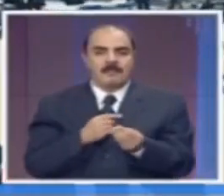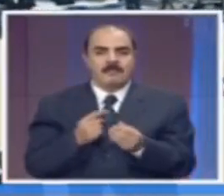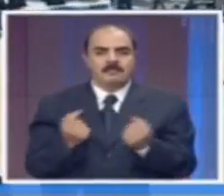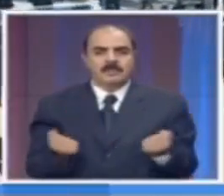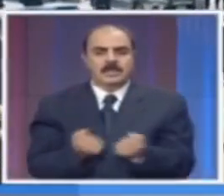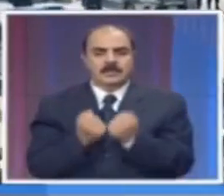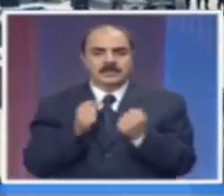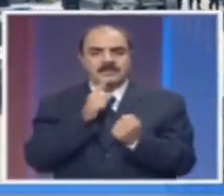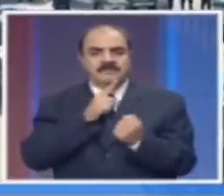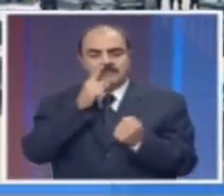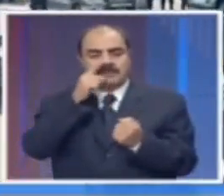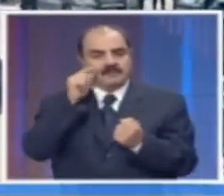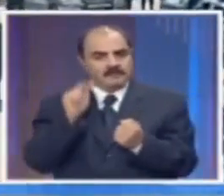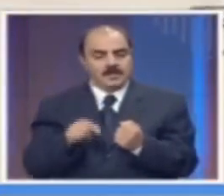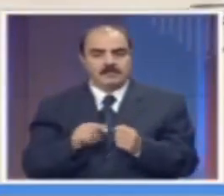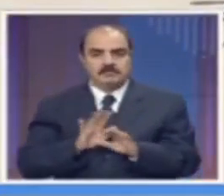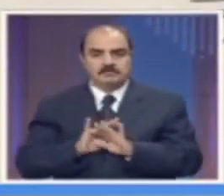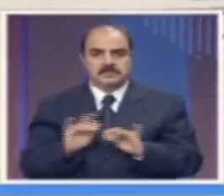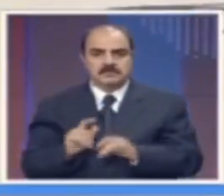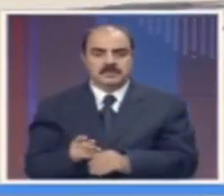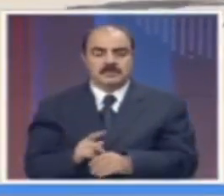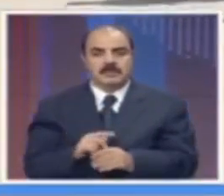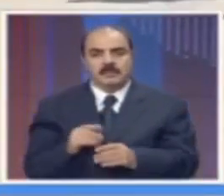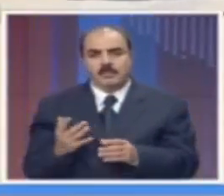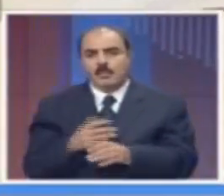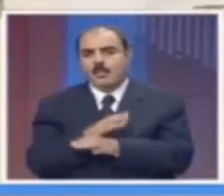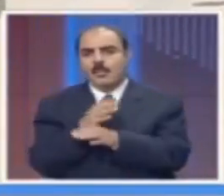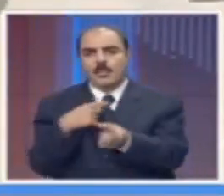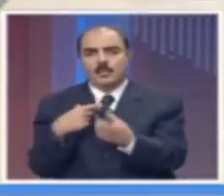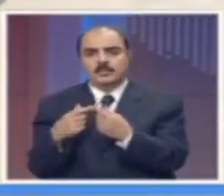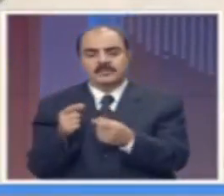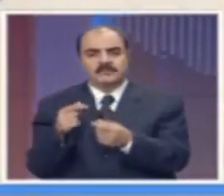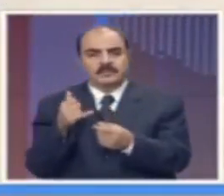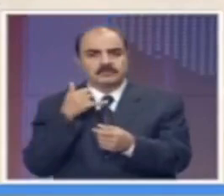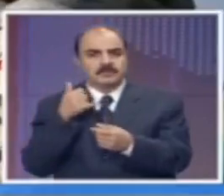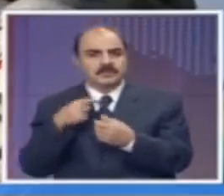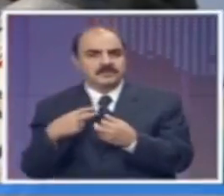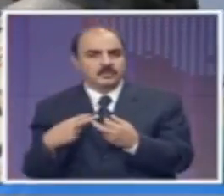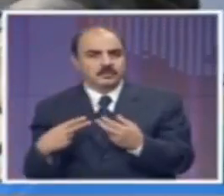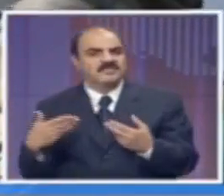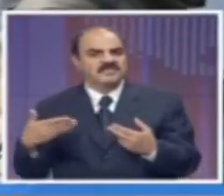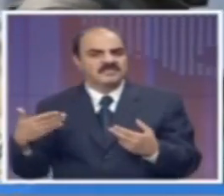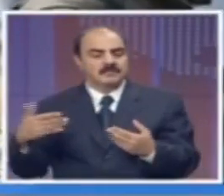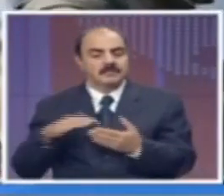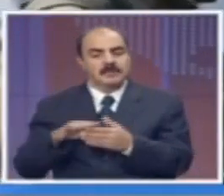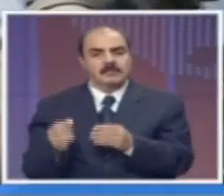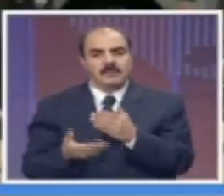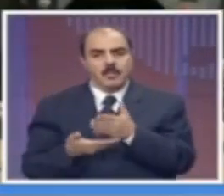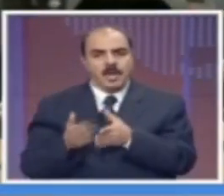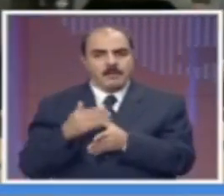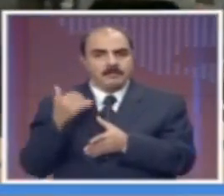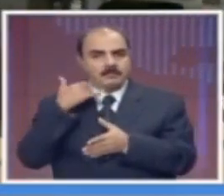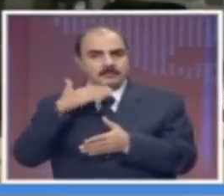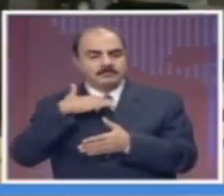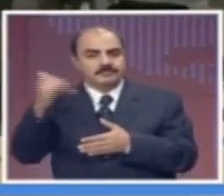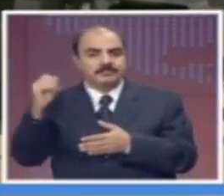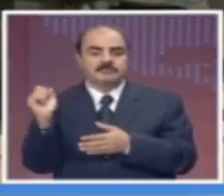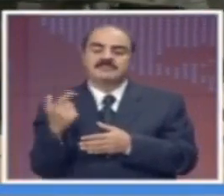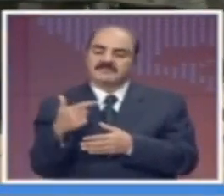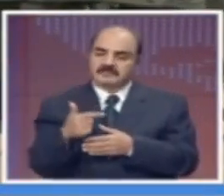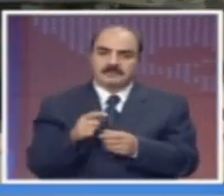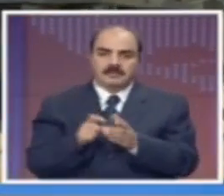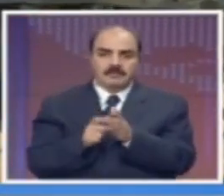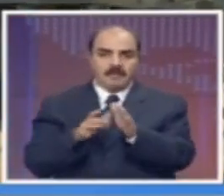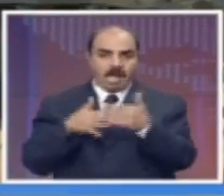ذات الجاهزية العالية والمزودة بأحدث التقنيات والمعدات التي تتيح لها سرعة التعامل مع أي خروج